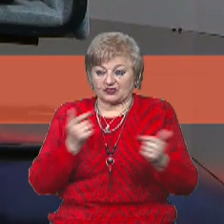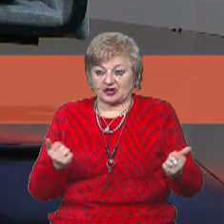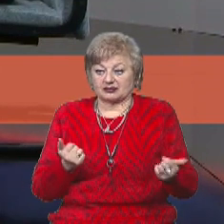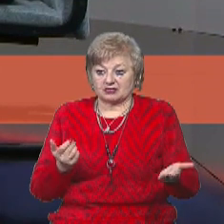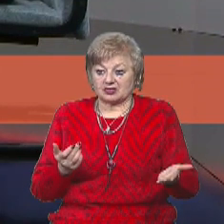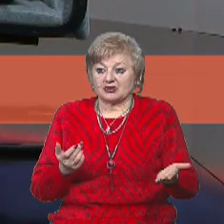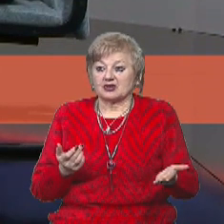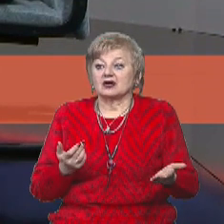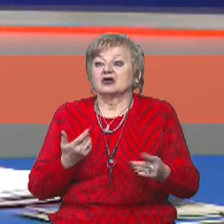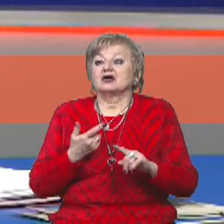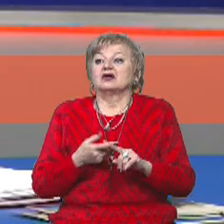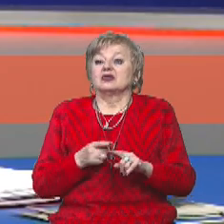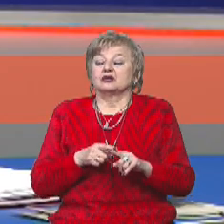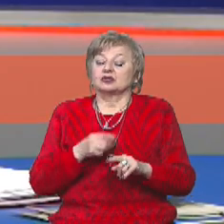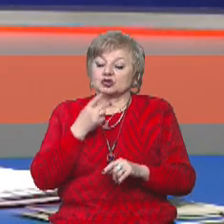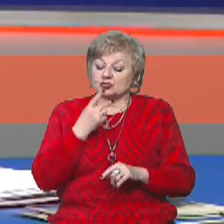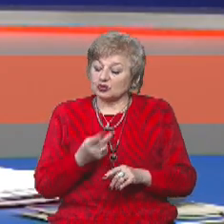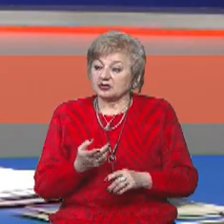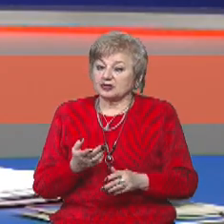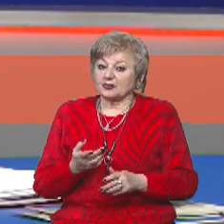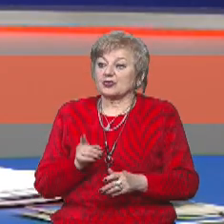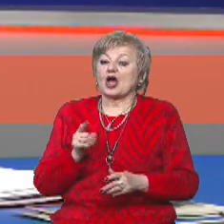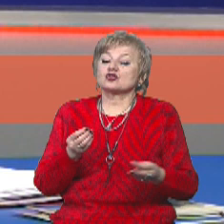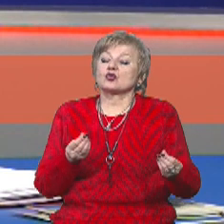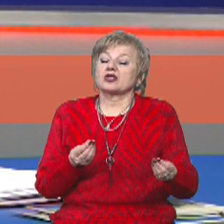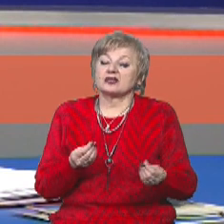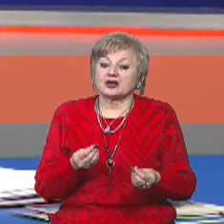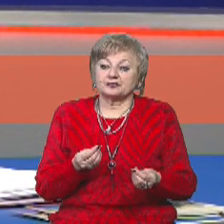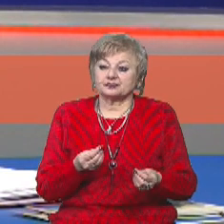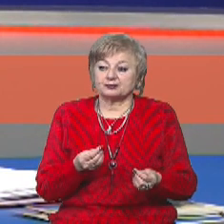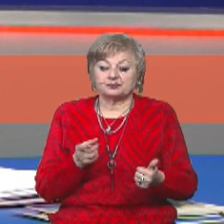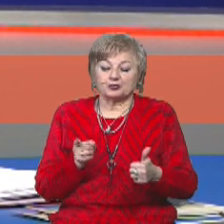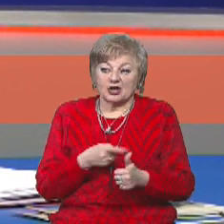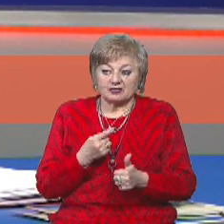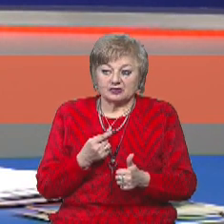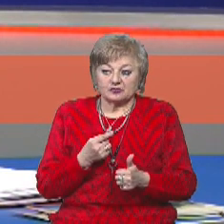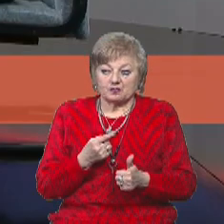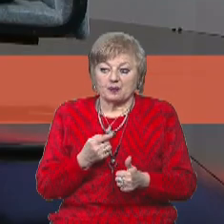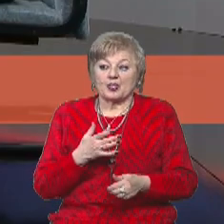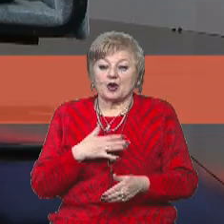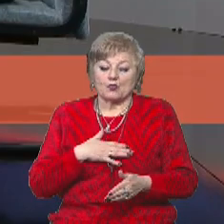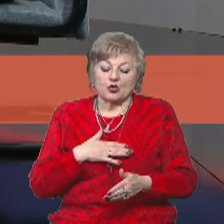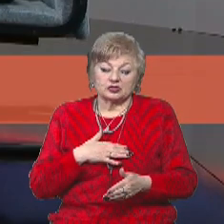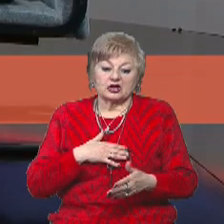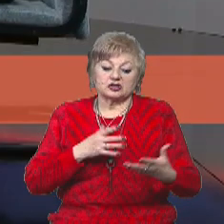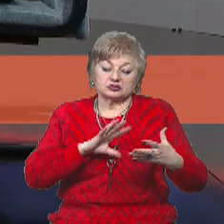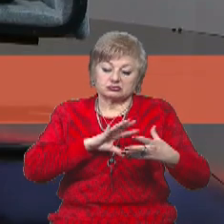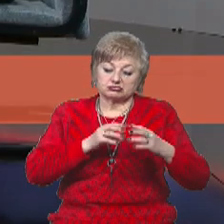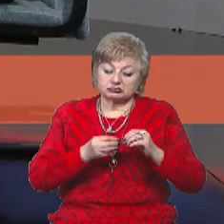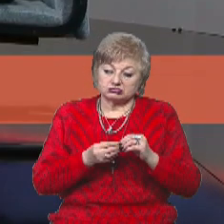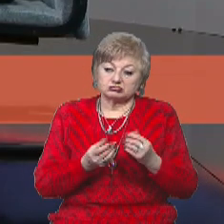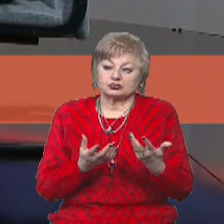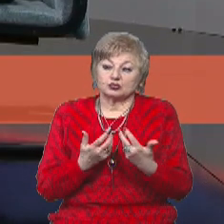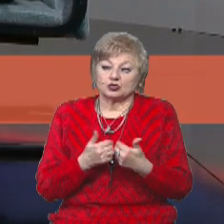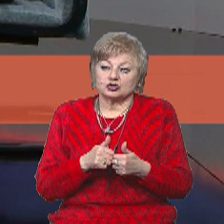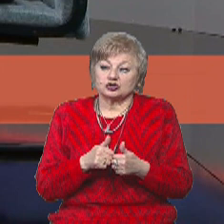монітори? Так, Save Ecobot. І дивіться, щодо грошей. Ну, перше, за нашими попередніми рахунками, одна така